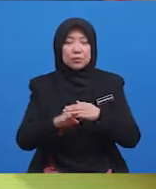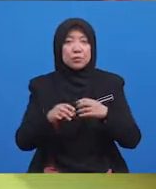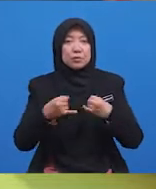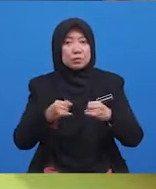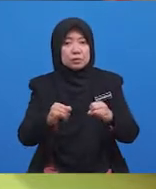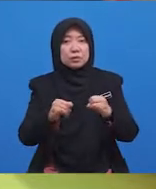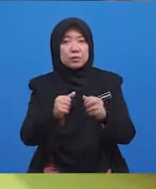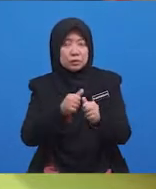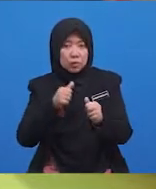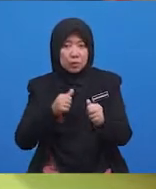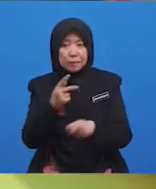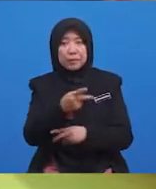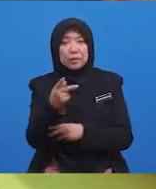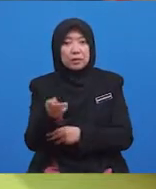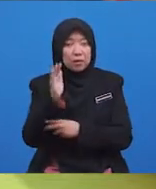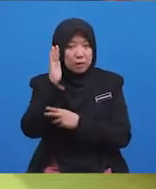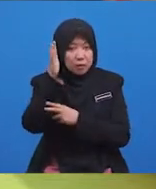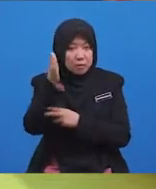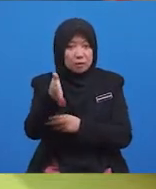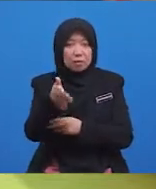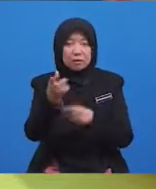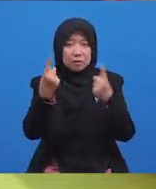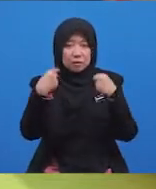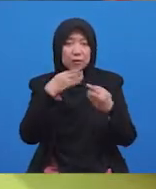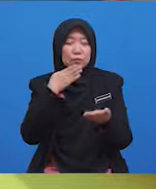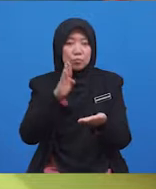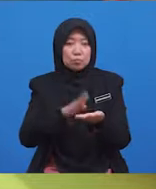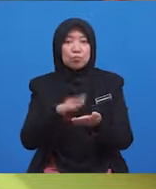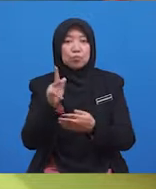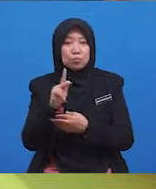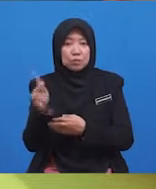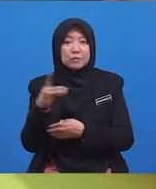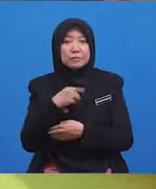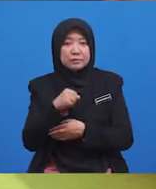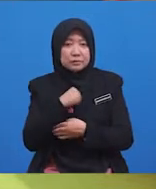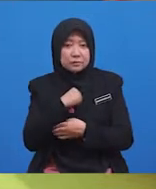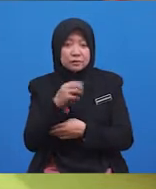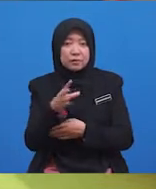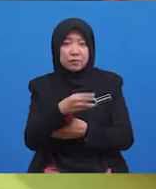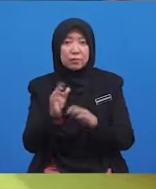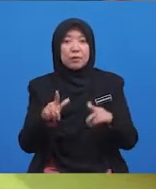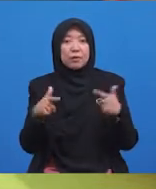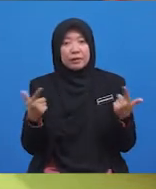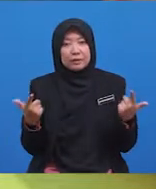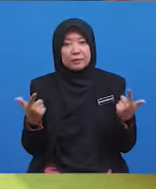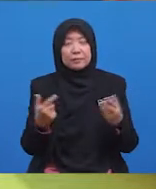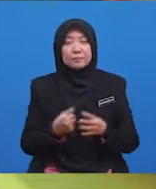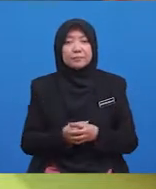segera menjauhi perkara yang akan mendatangkan kemudaratan kepada diri sendiri dan orang